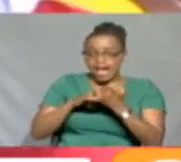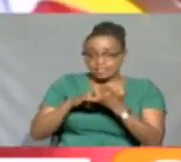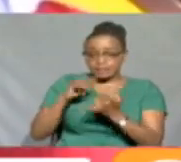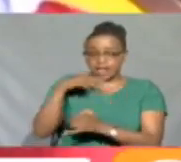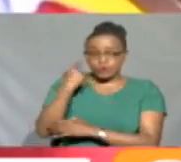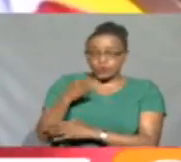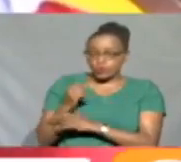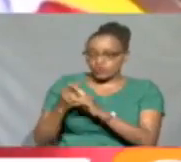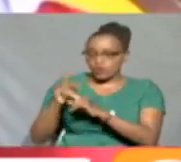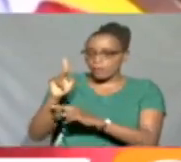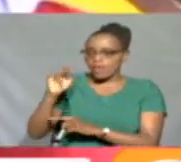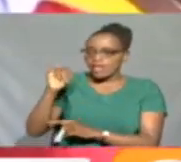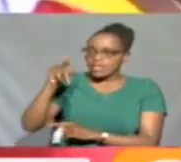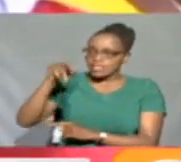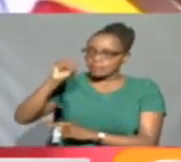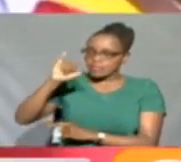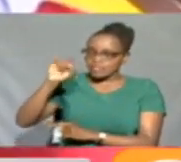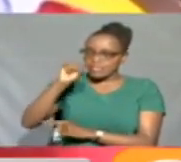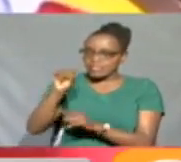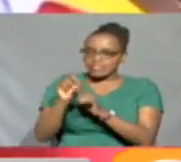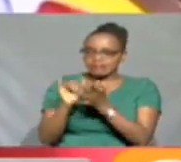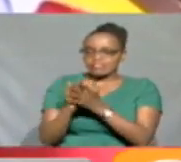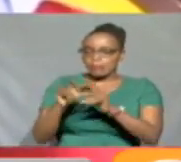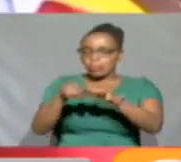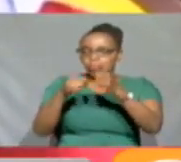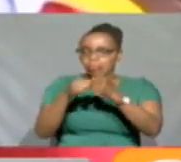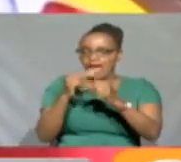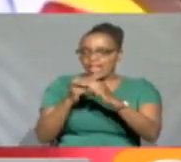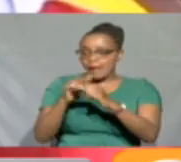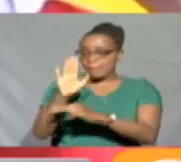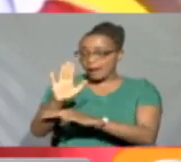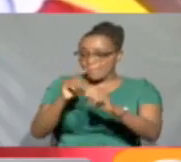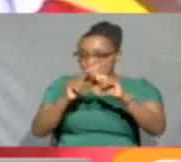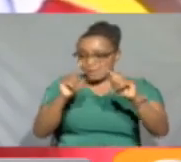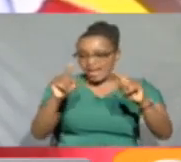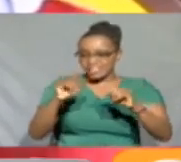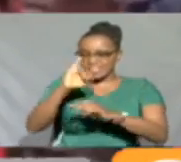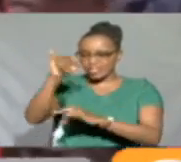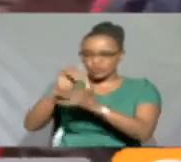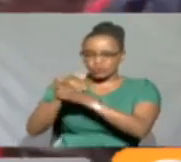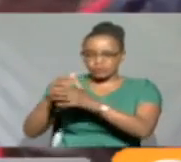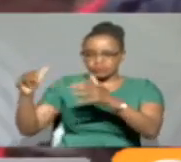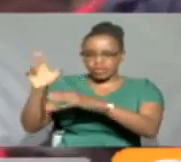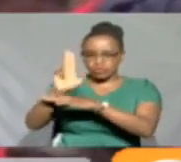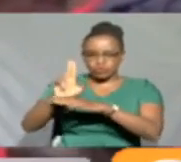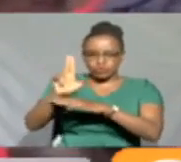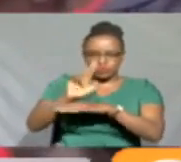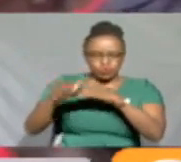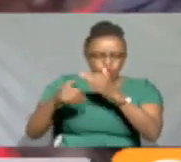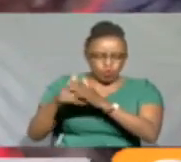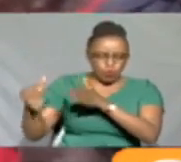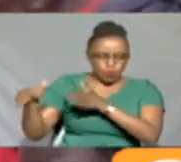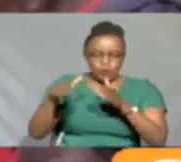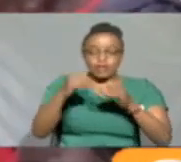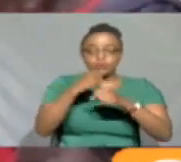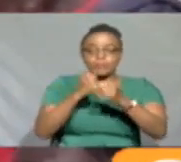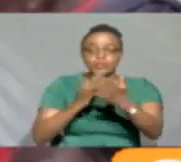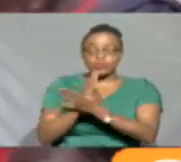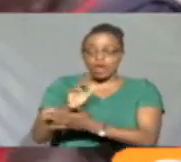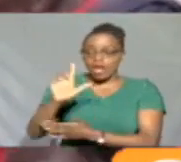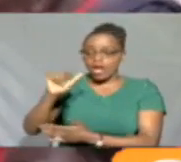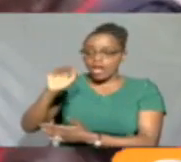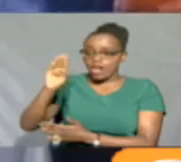jamii ya Kipsigis kumdhihaki mbele ya wapiga kura. Hata hivyo, chama cha Jubilee kilitumia zana zote kuhakikisha kuwa